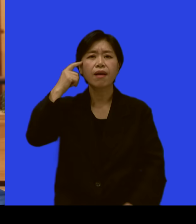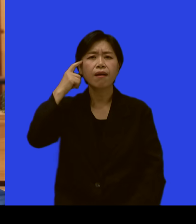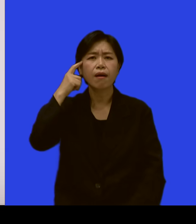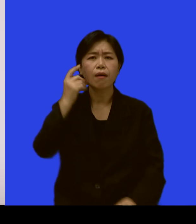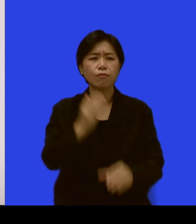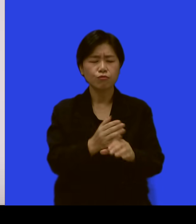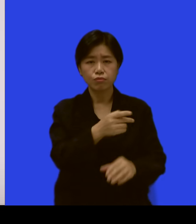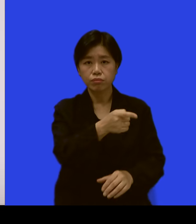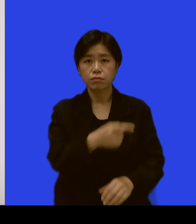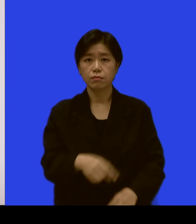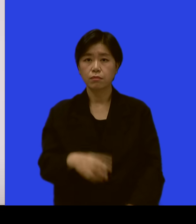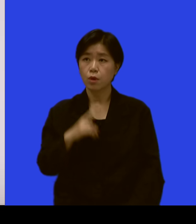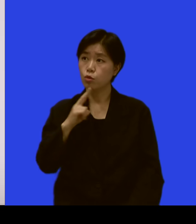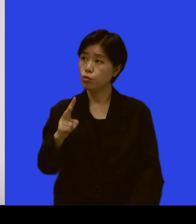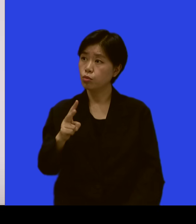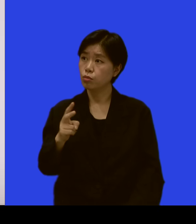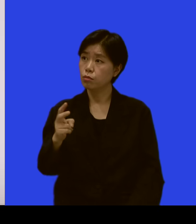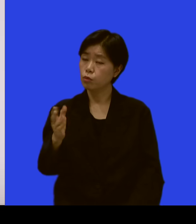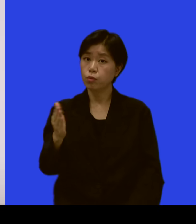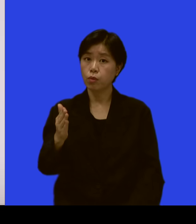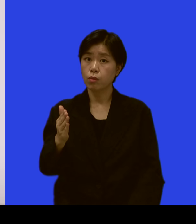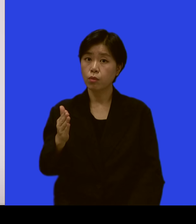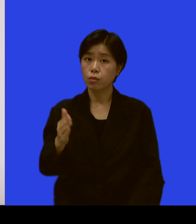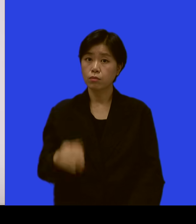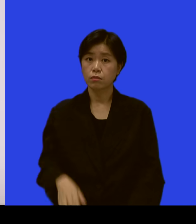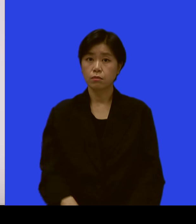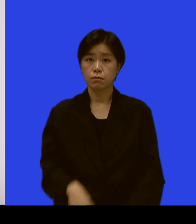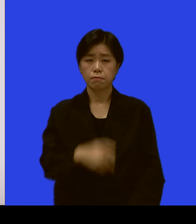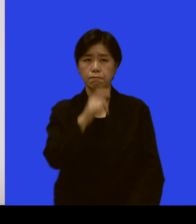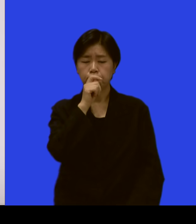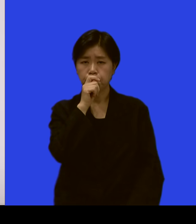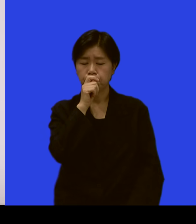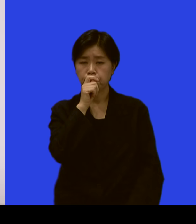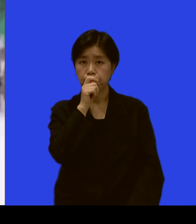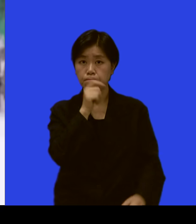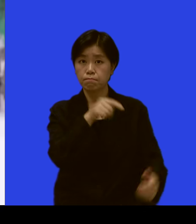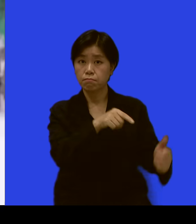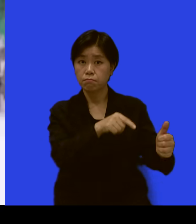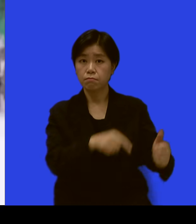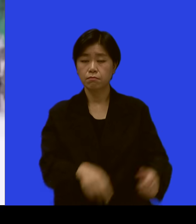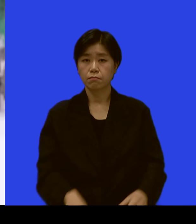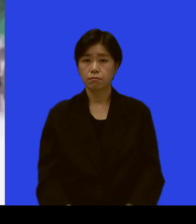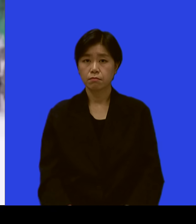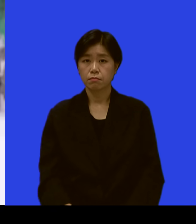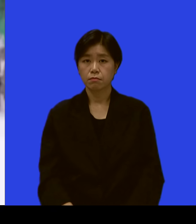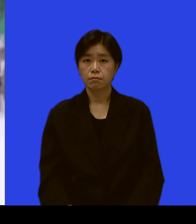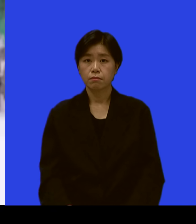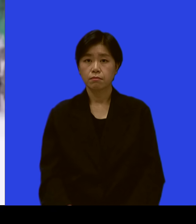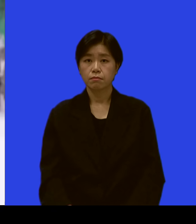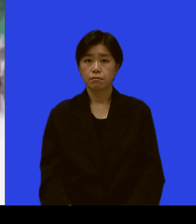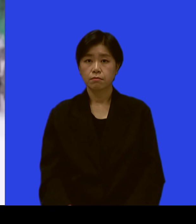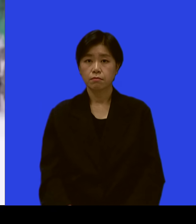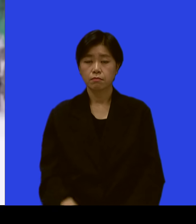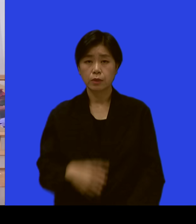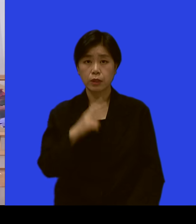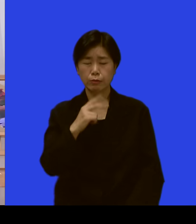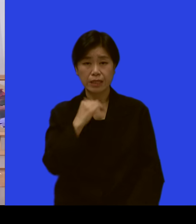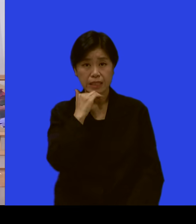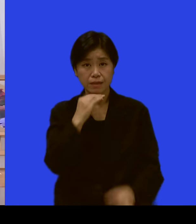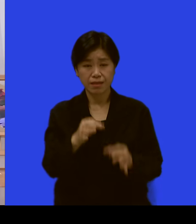예. 2분 동안. 아. 앞에 있는 저는 막 호흡이 잘 안 되더라고요. 예. 답답해서. 예. 근데 한 2분